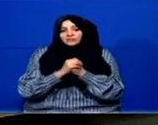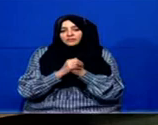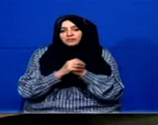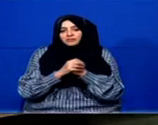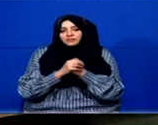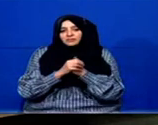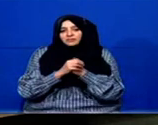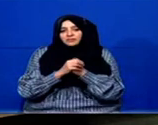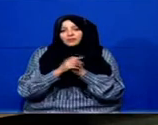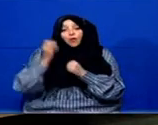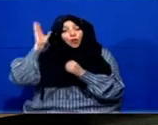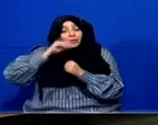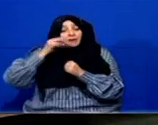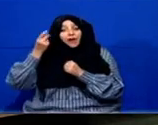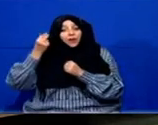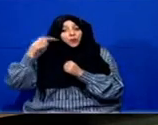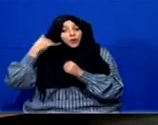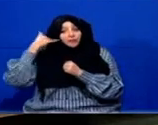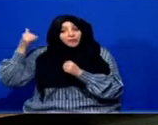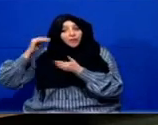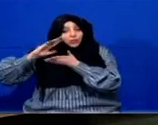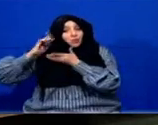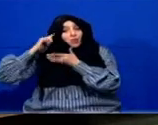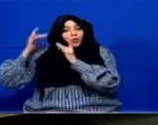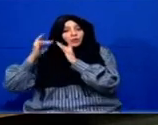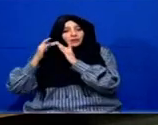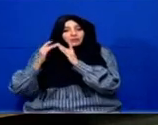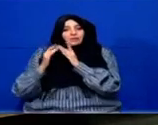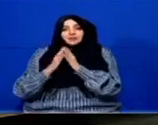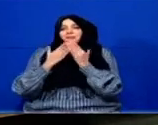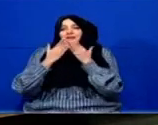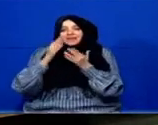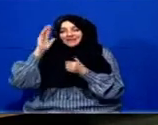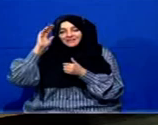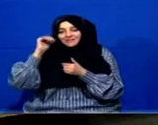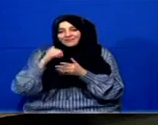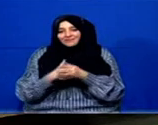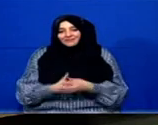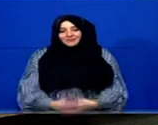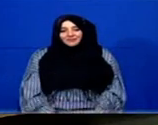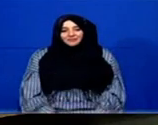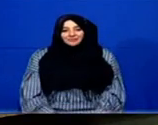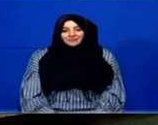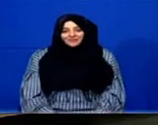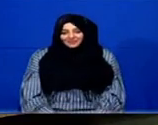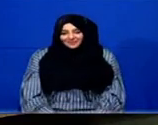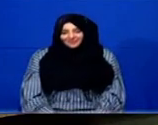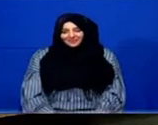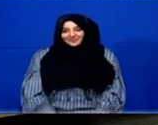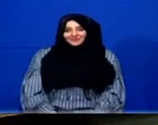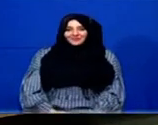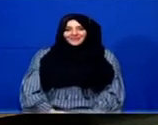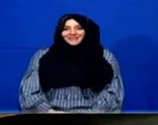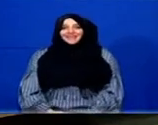رقمك الهاتفي لكي يتواصل معك الشيخ شكرا اختي شكرا